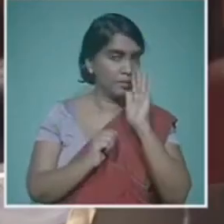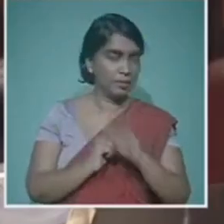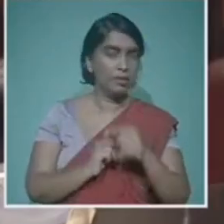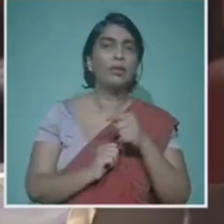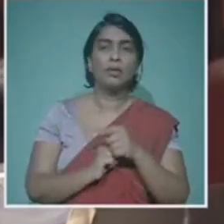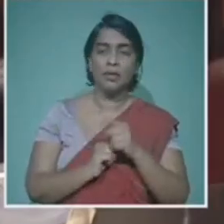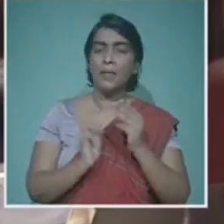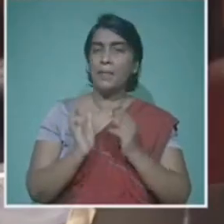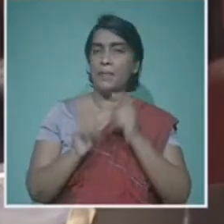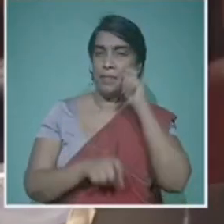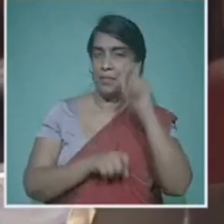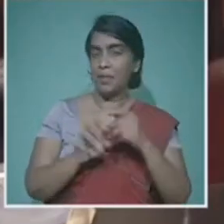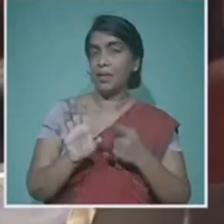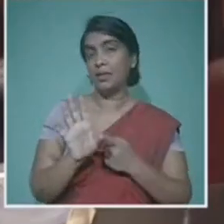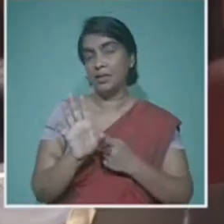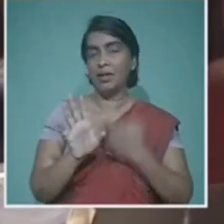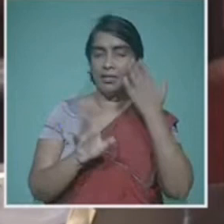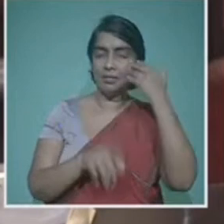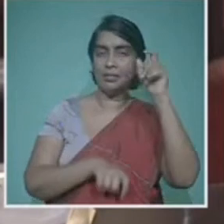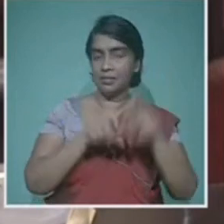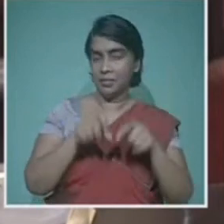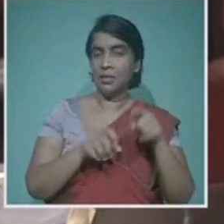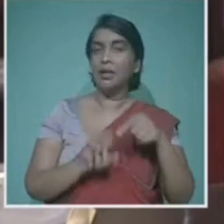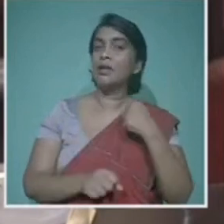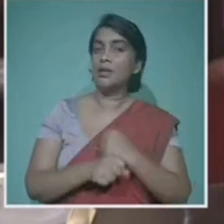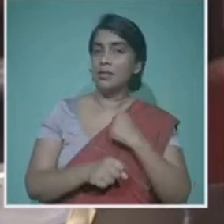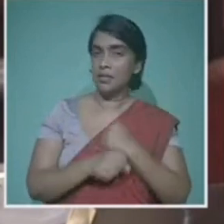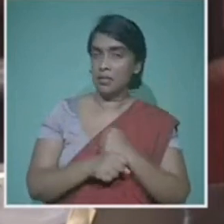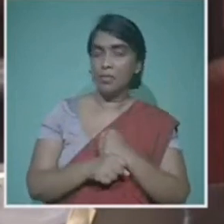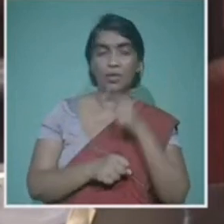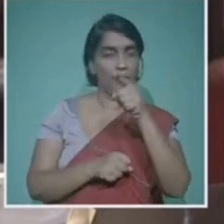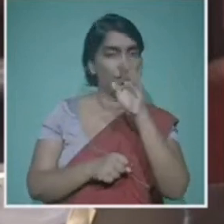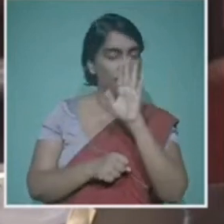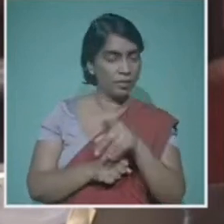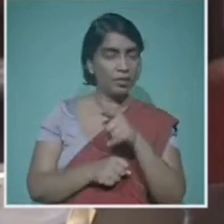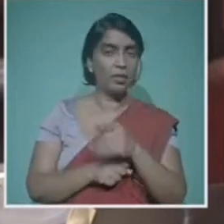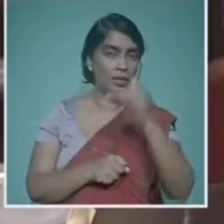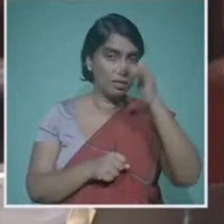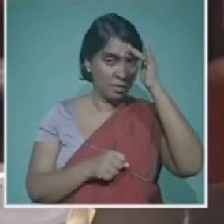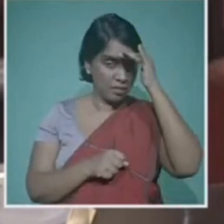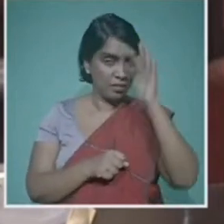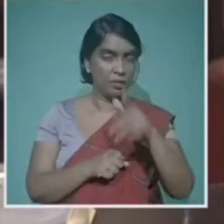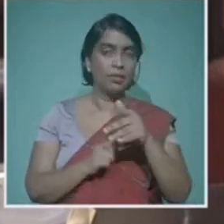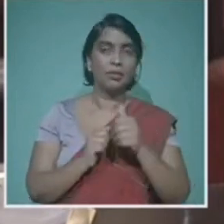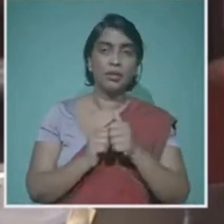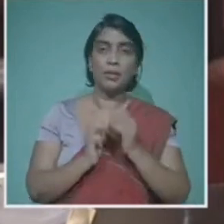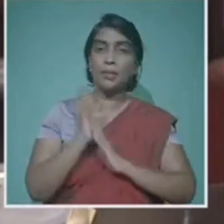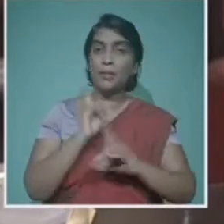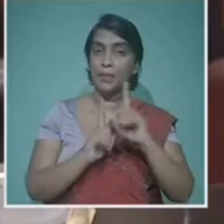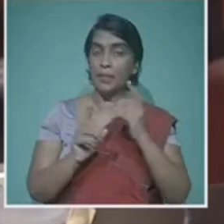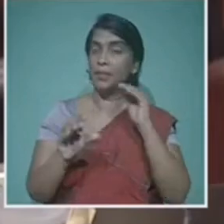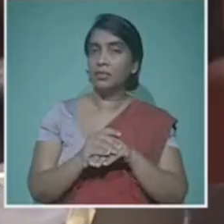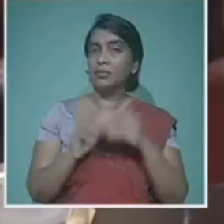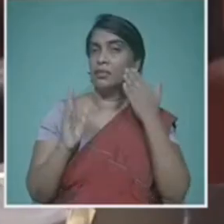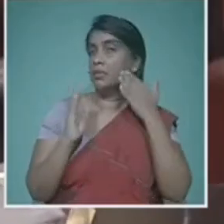இளைஞர் யுவதிகளுக்கு அந்த அரசாங்கம் உங்களுடைய தலைமையில் இருக்கின்ற அமைச்சு அவர்களுக்கு கரிசனை